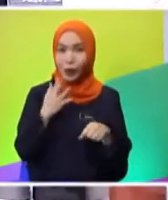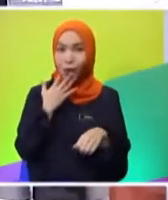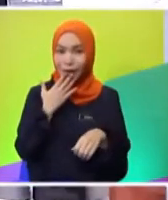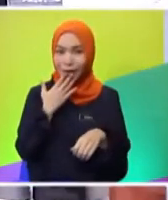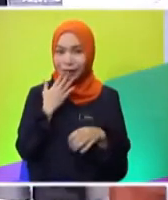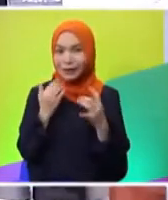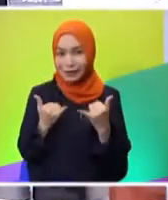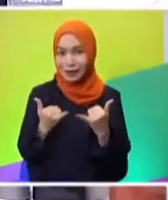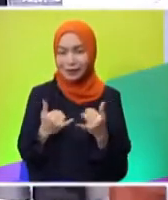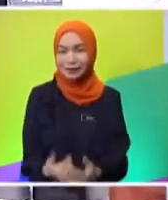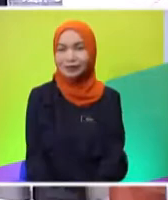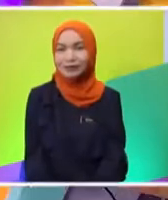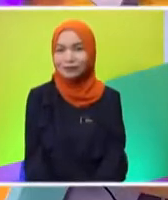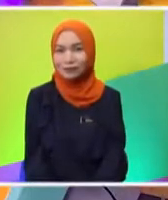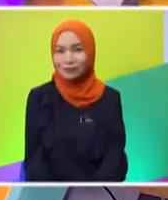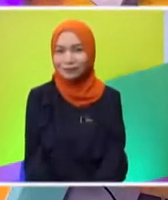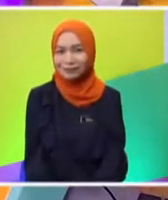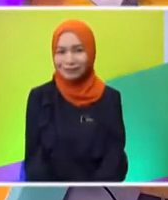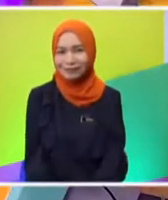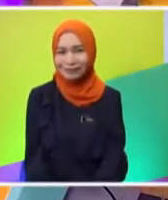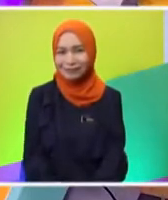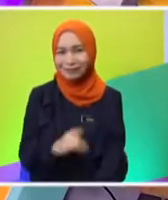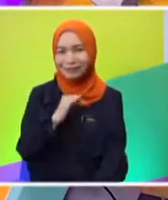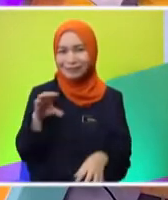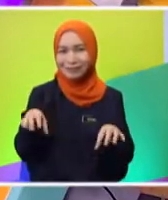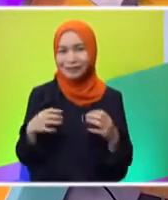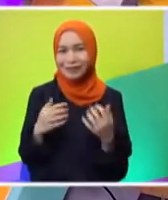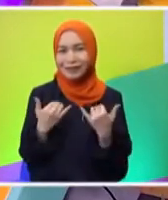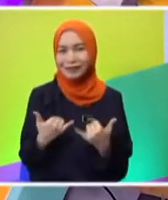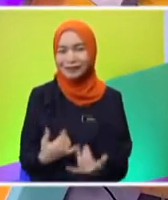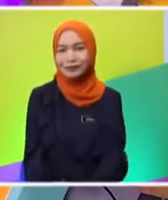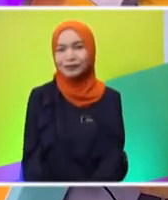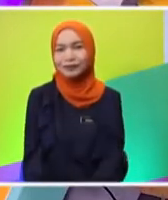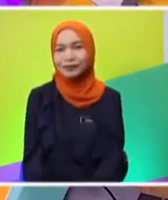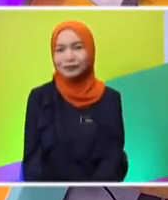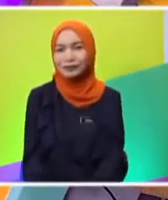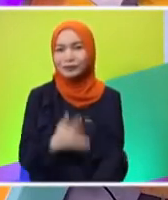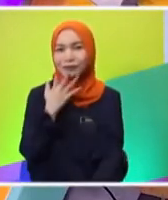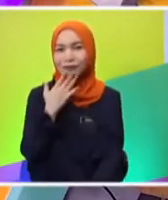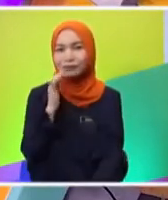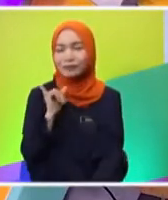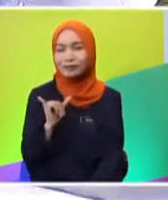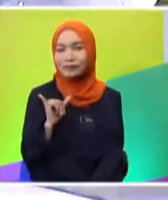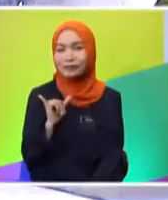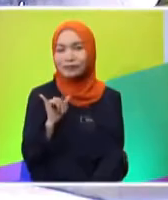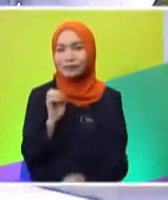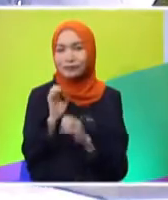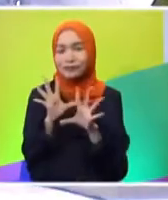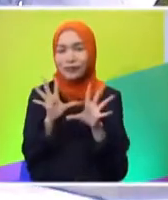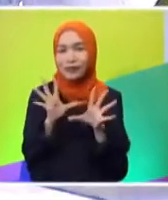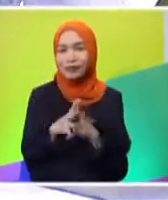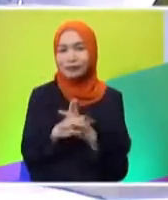Adina oke maksudnya saya masuk ke dalam pelet terus cece gua terus gue kawannya yang peka itu warnanya daripada